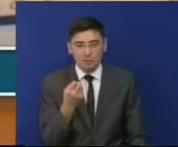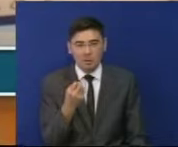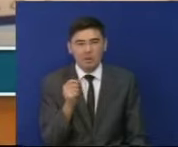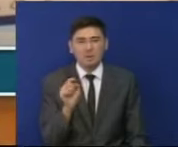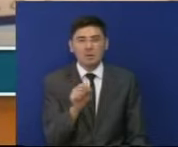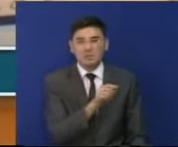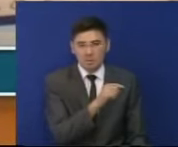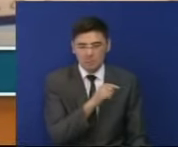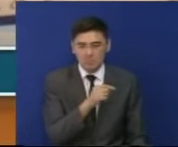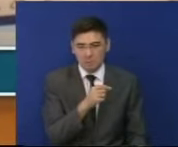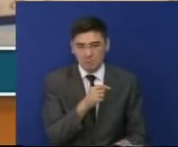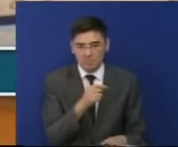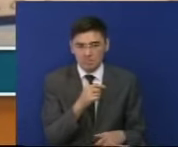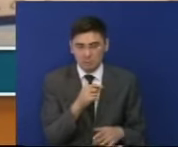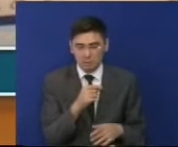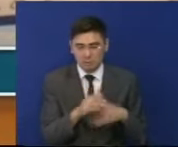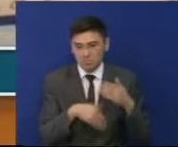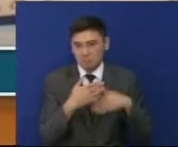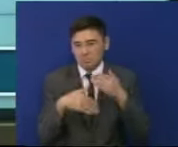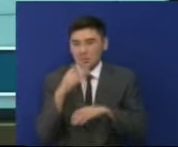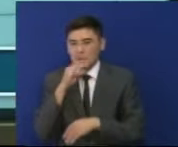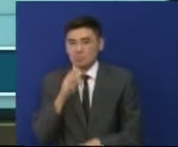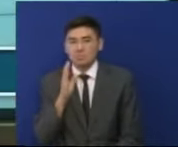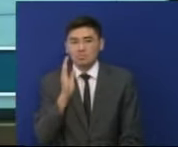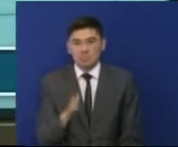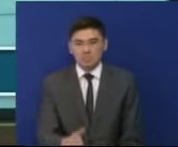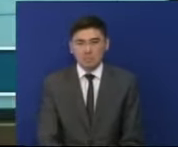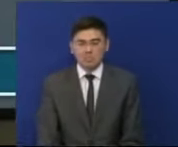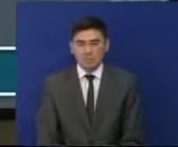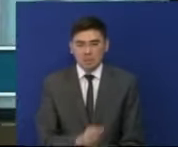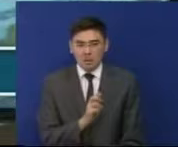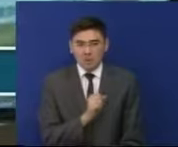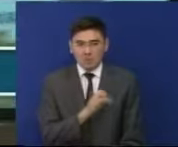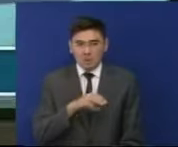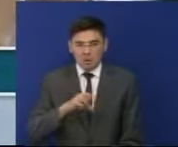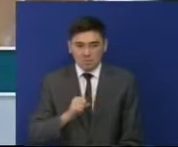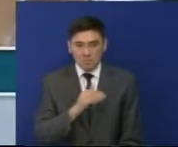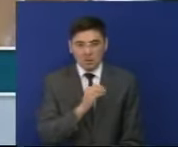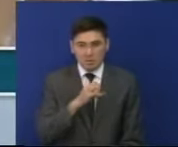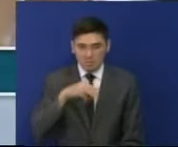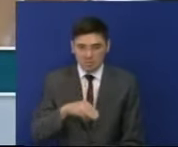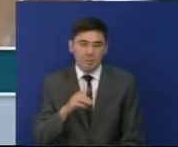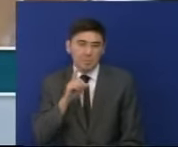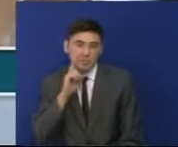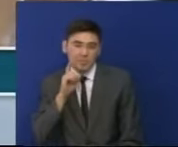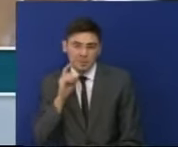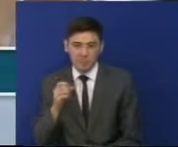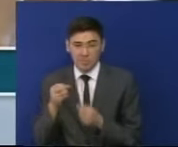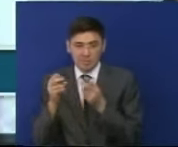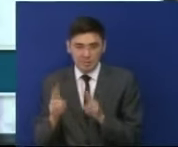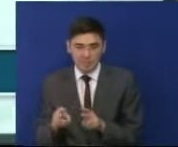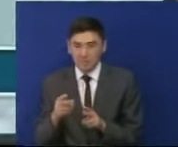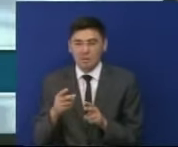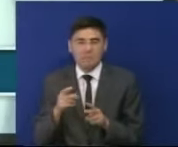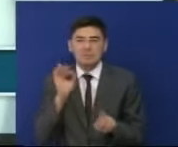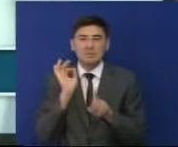раскроет горизонты для наших начинающих предпринимателей. Форум «Баста-фест» проходит в рамках проекта «ЖАС Кәсіпкер». Его цель – обучить